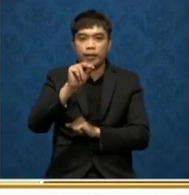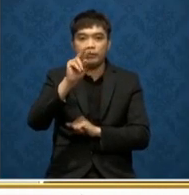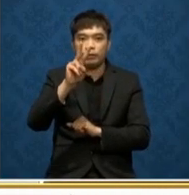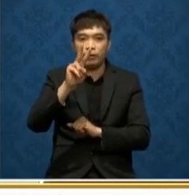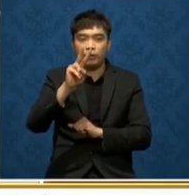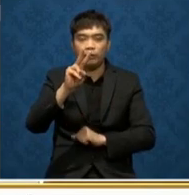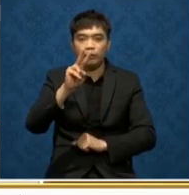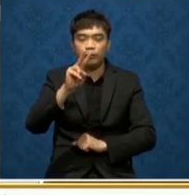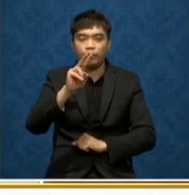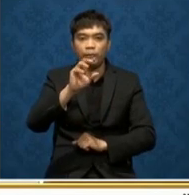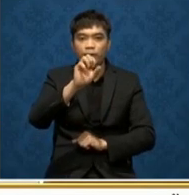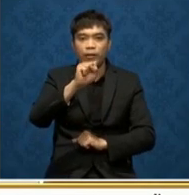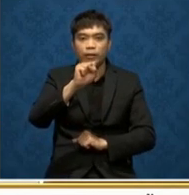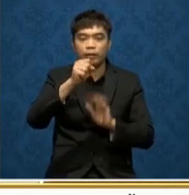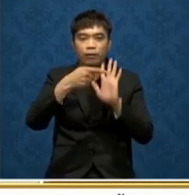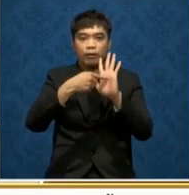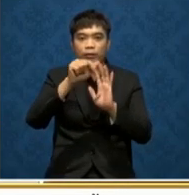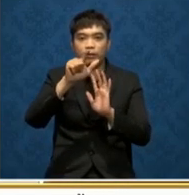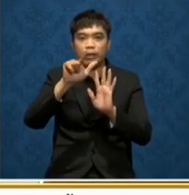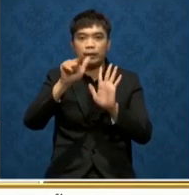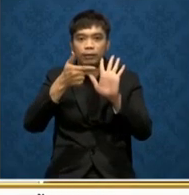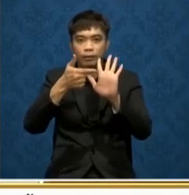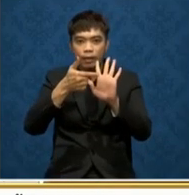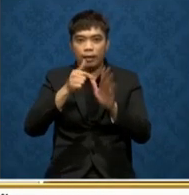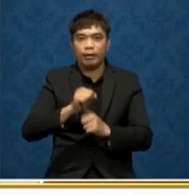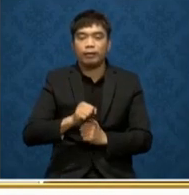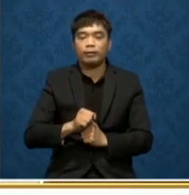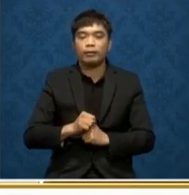32นายสัญญานินสุพรรณ